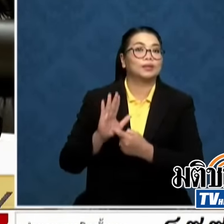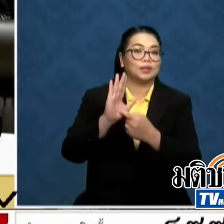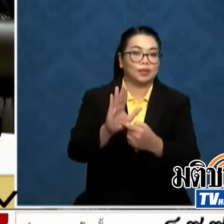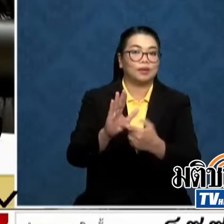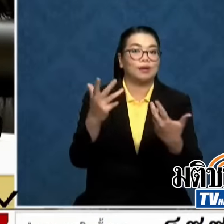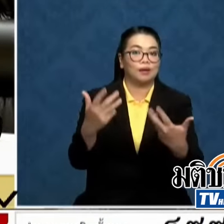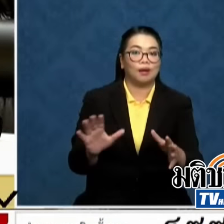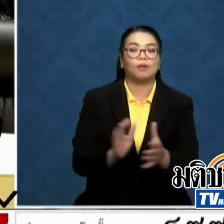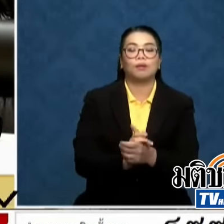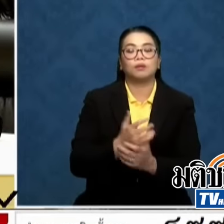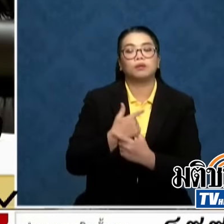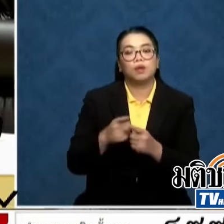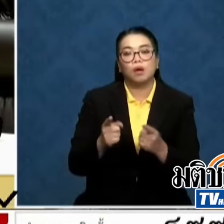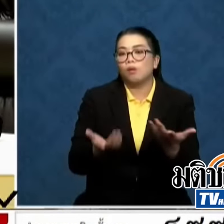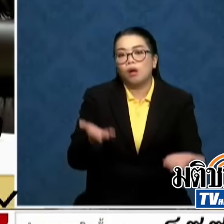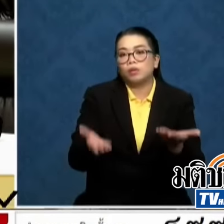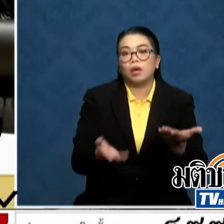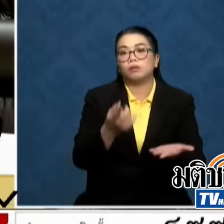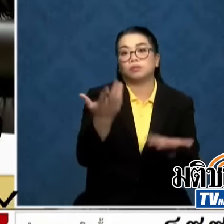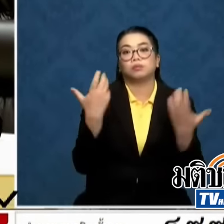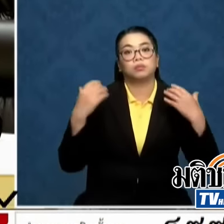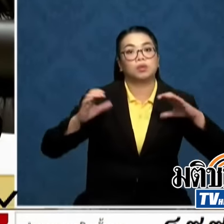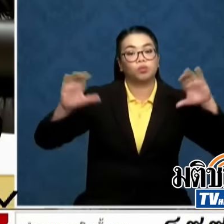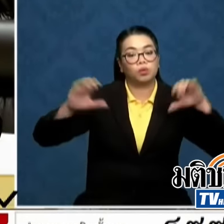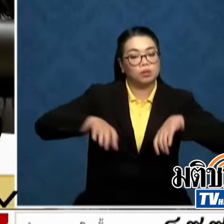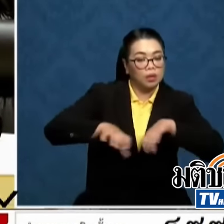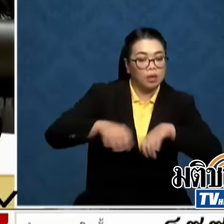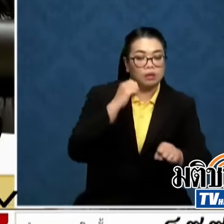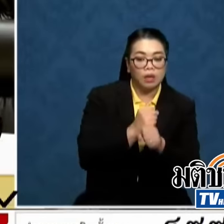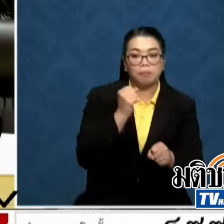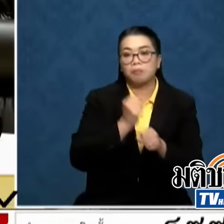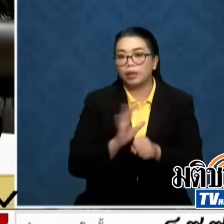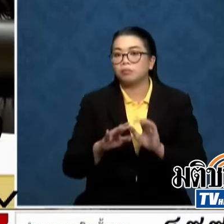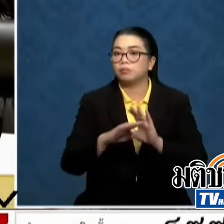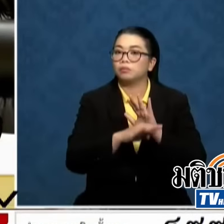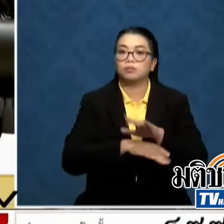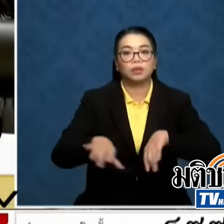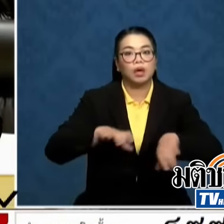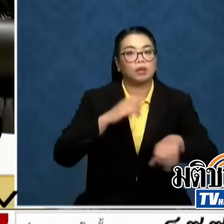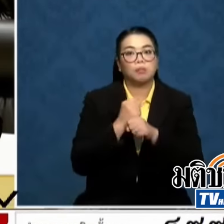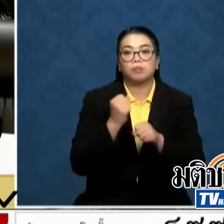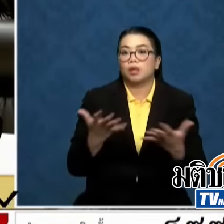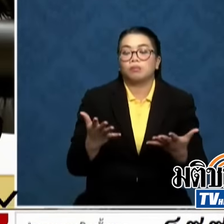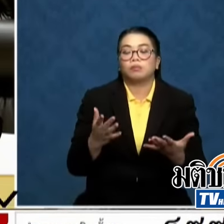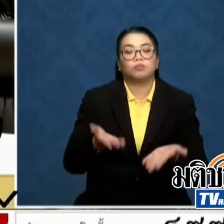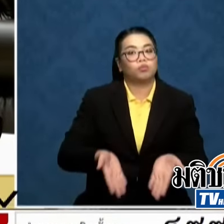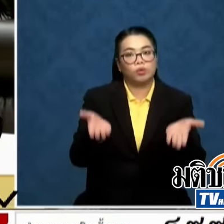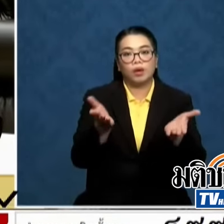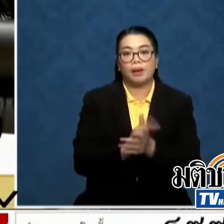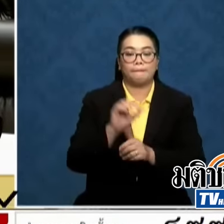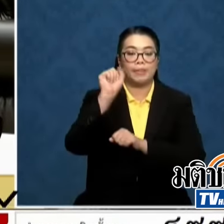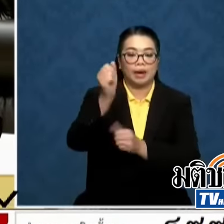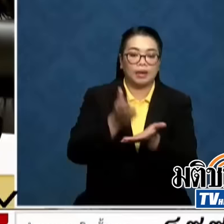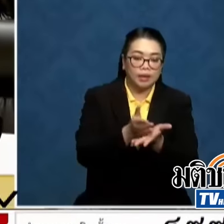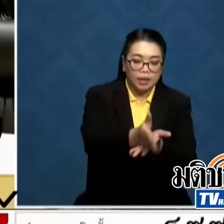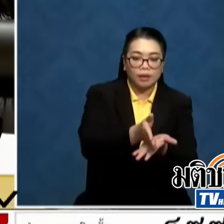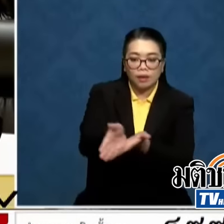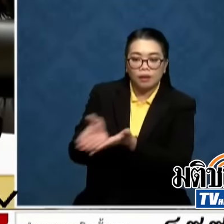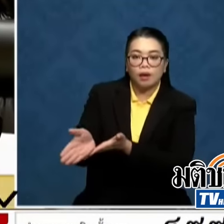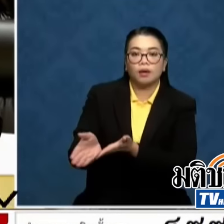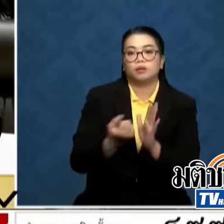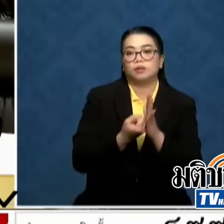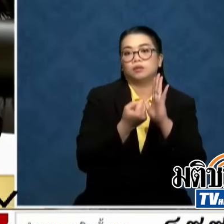ฐมนตรีไปแล้วแต่ว่าอยู่ที่ว่าเดี๋ยวระหว่างกระบวนการว่าท่านรัฐมนตรีจะดำเนินการอย่างไรเรื่องของการประกาศเข